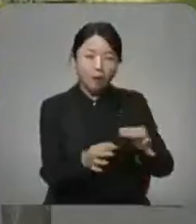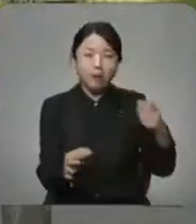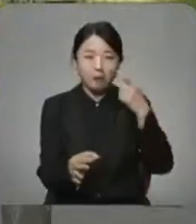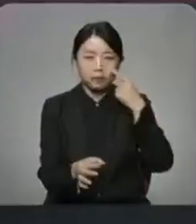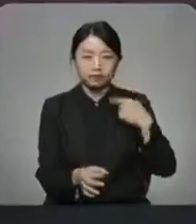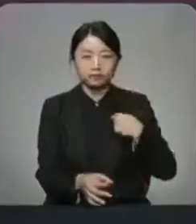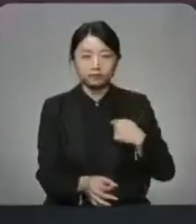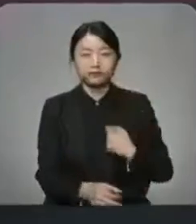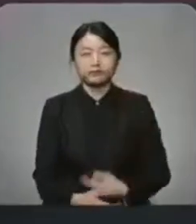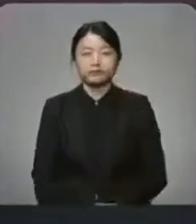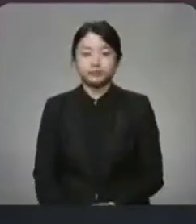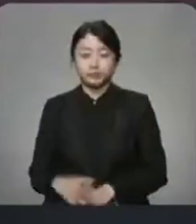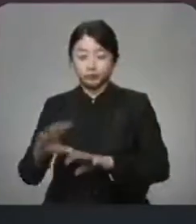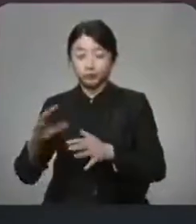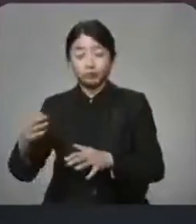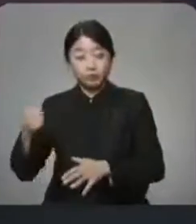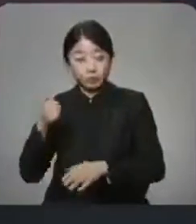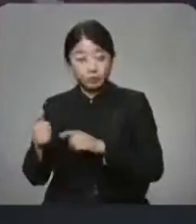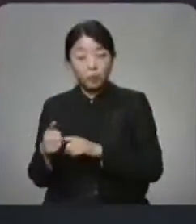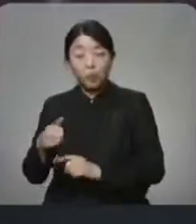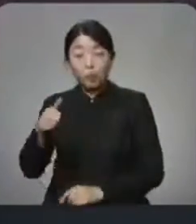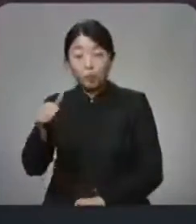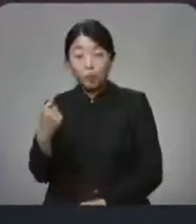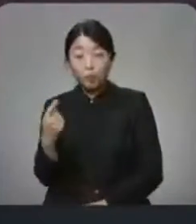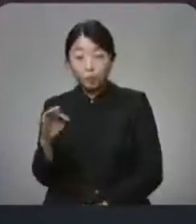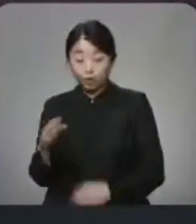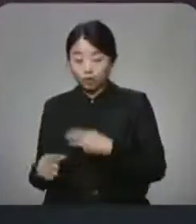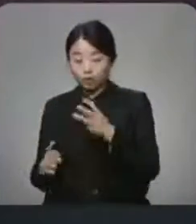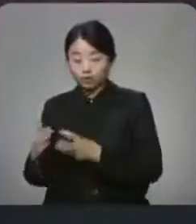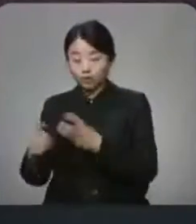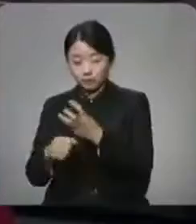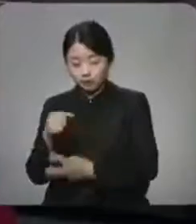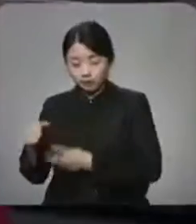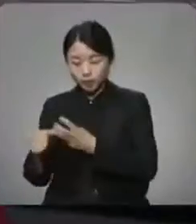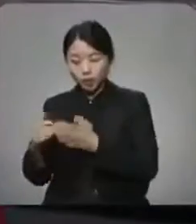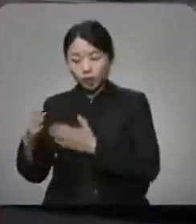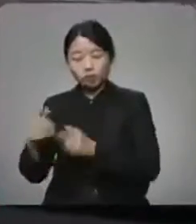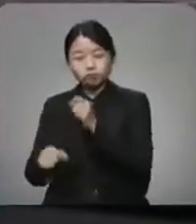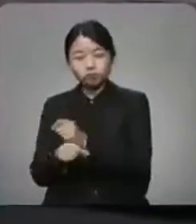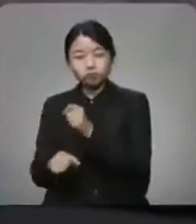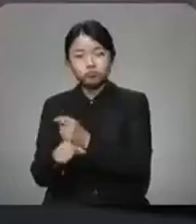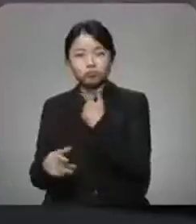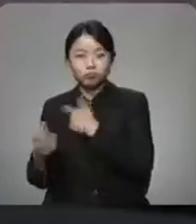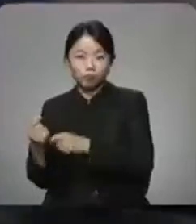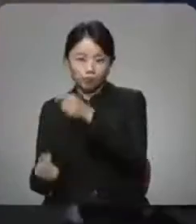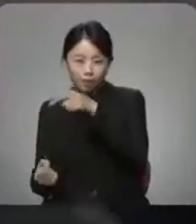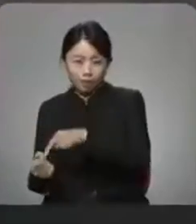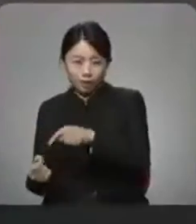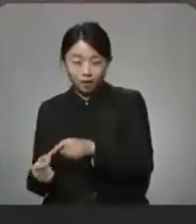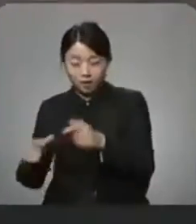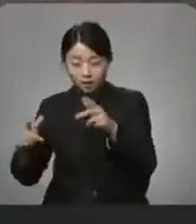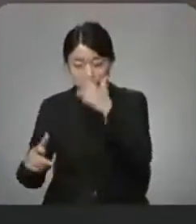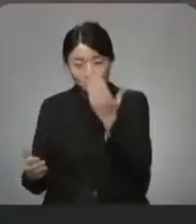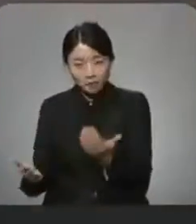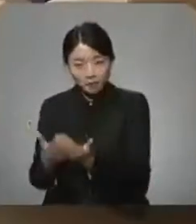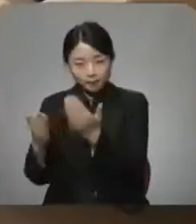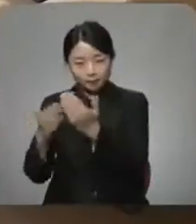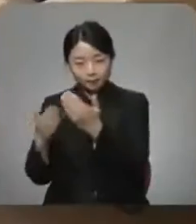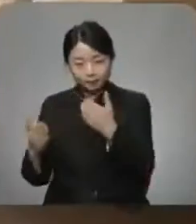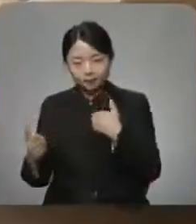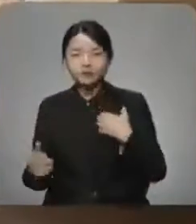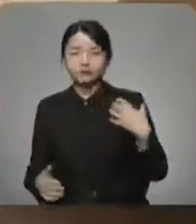되겠습니다 국민의 힘 0 천식 후보는 30년 공직생활을 토 들어 현안 해결과 정선 발전에 앞장서겠다고